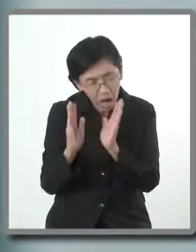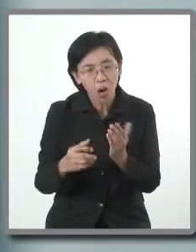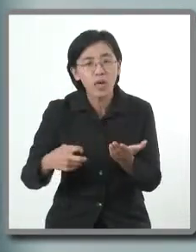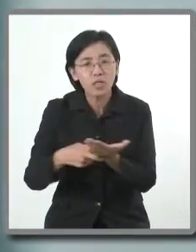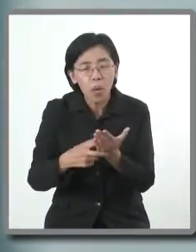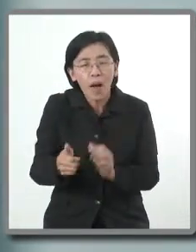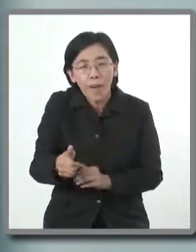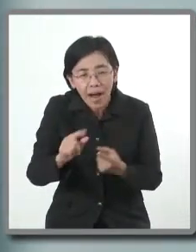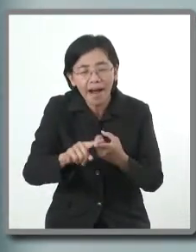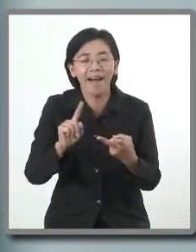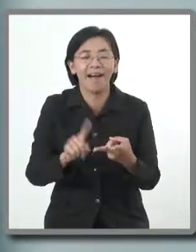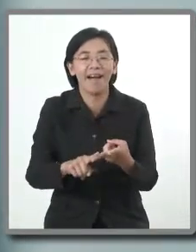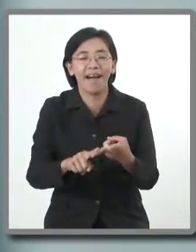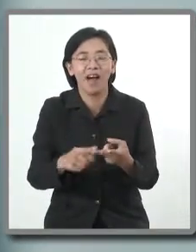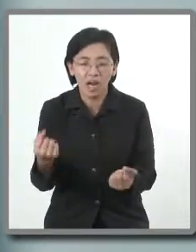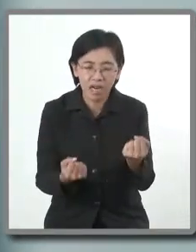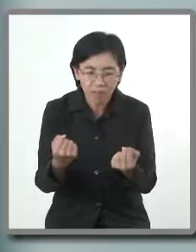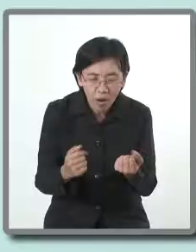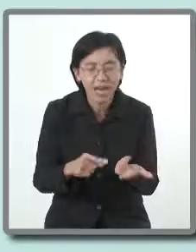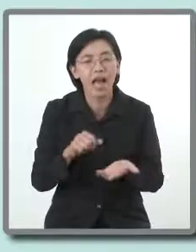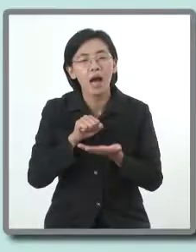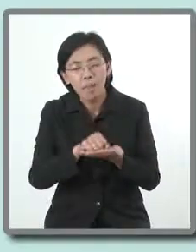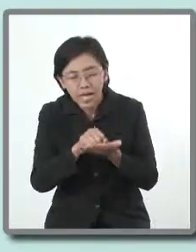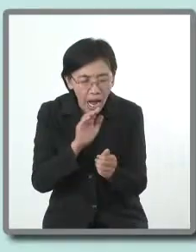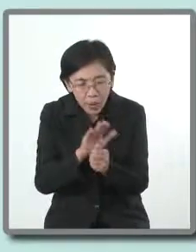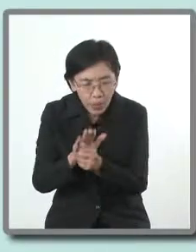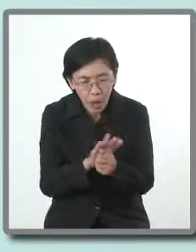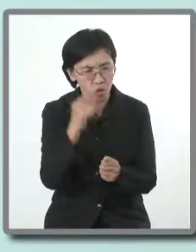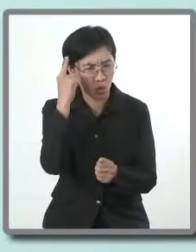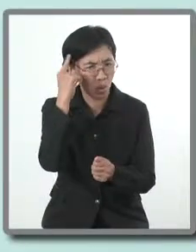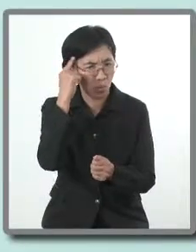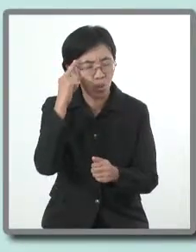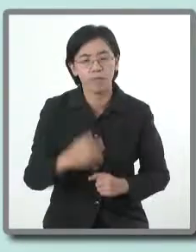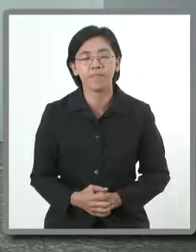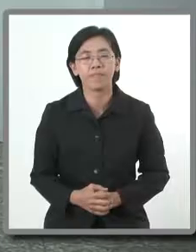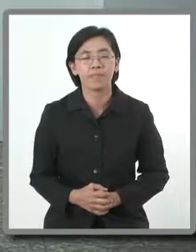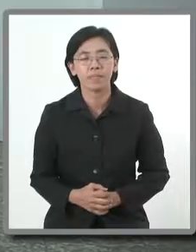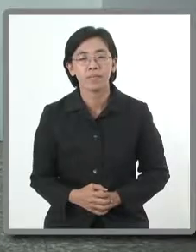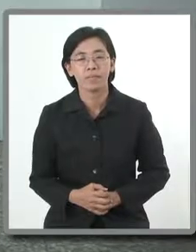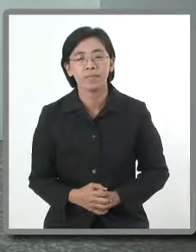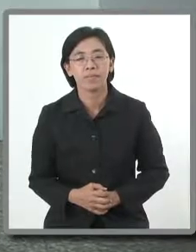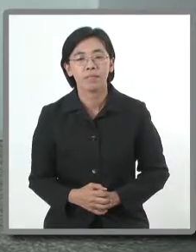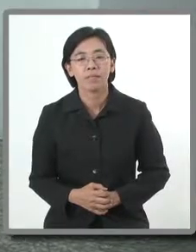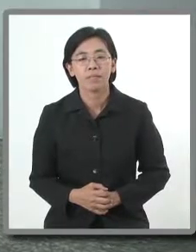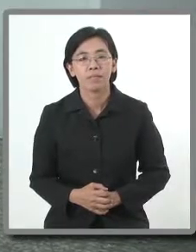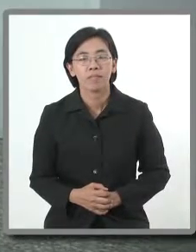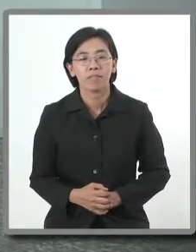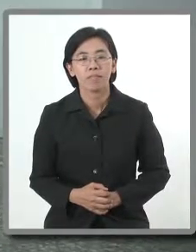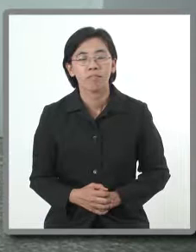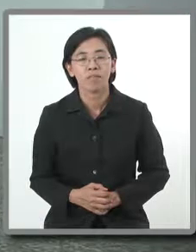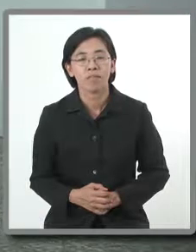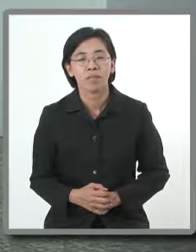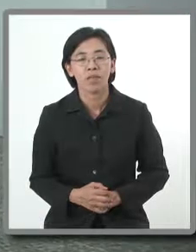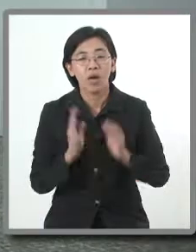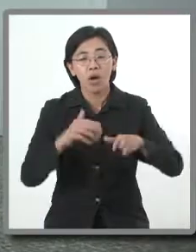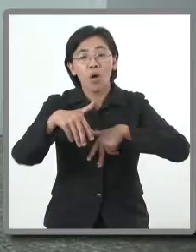การใช้รถในเรื่องของมารยาทในการให้บริการนะครับสำหรับการเตรียมความพร้อมของพี่น้องประชาชน